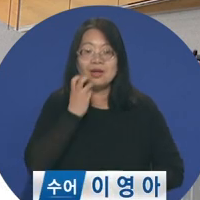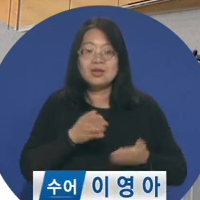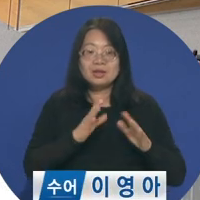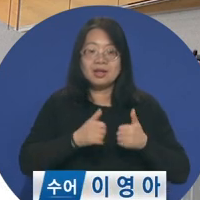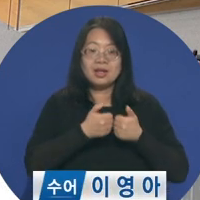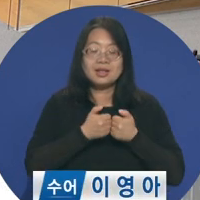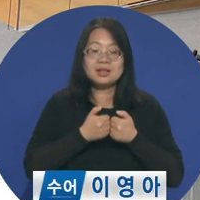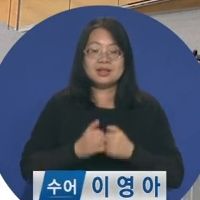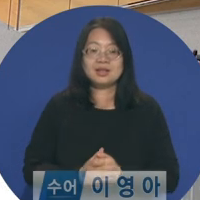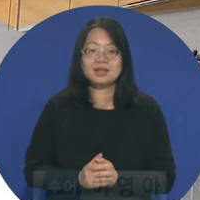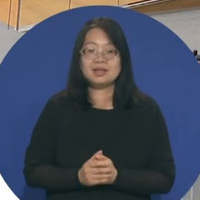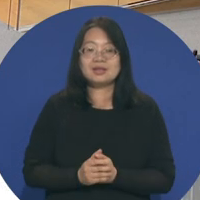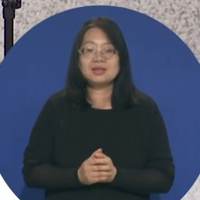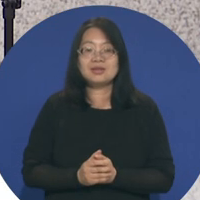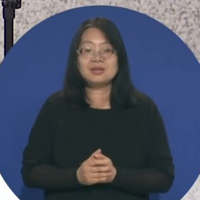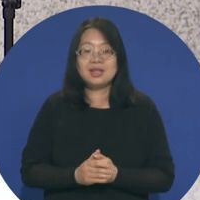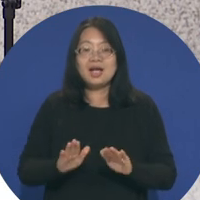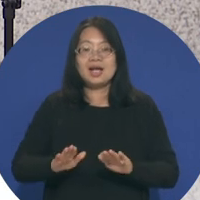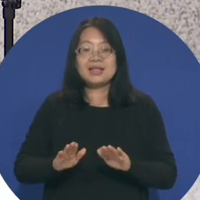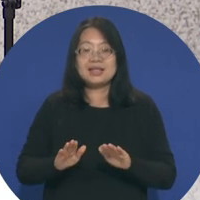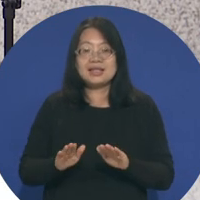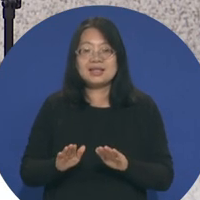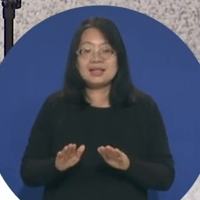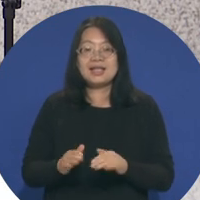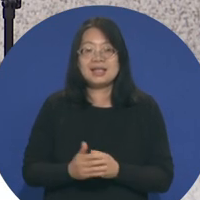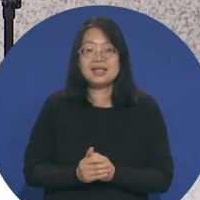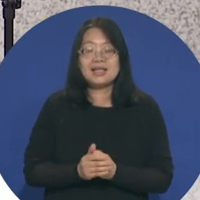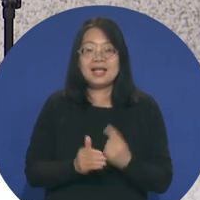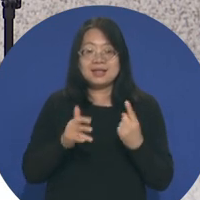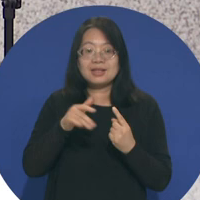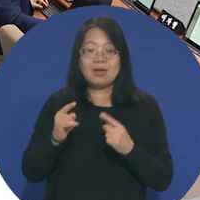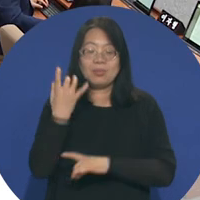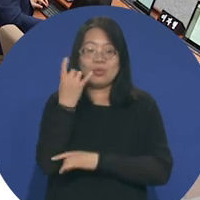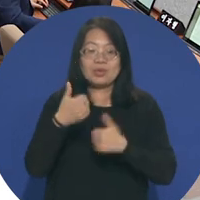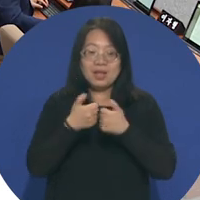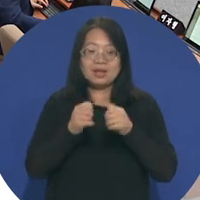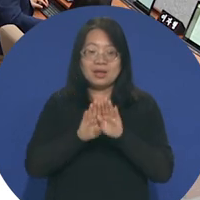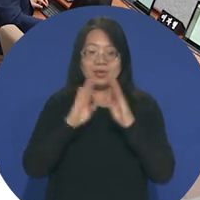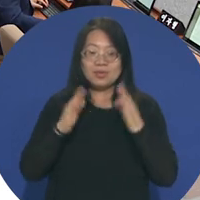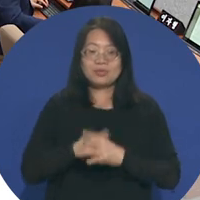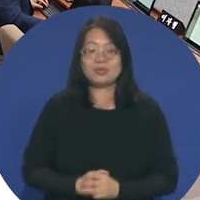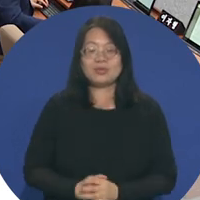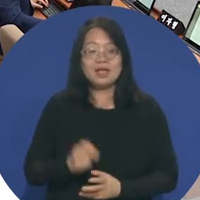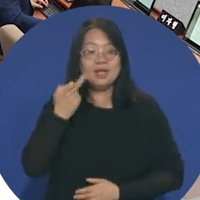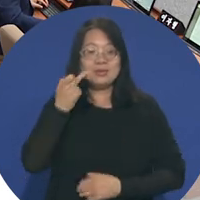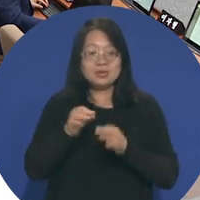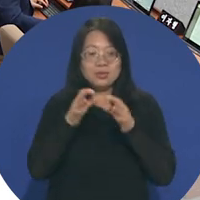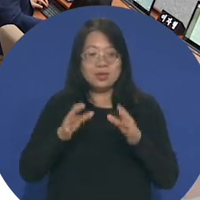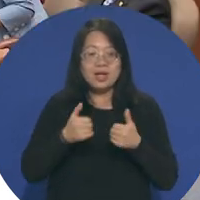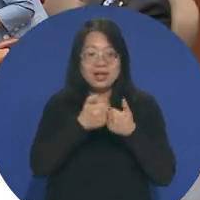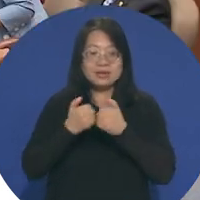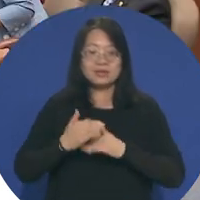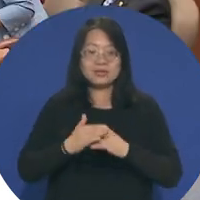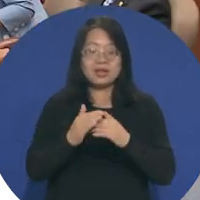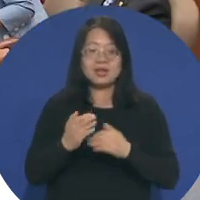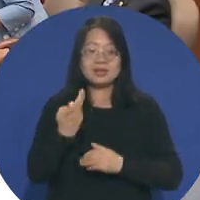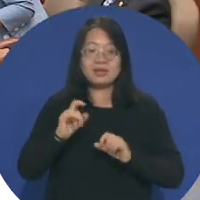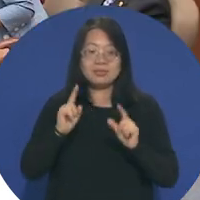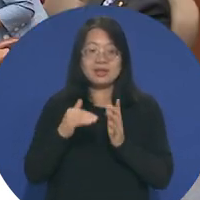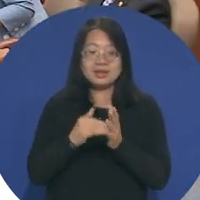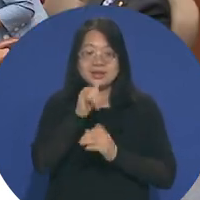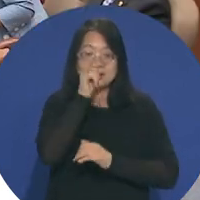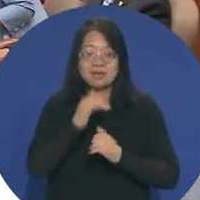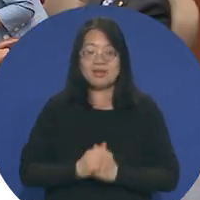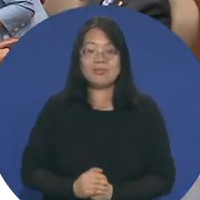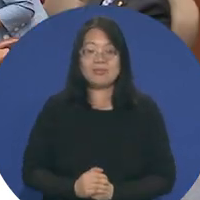경도 회가 2일 제 377회 임시회 제 1차 보를 열고 12일 동안의 의사 일정에 돌입했습니다 오늘 13일까지